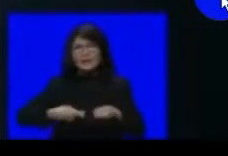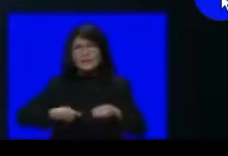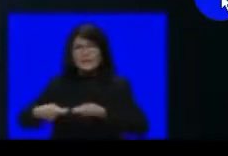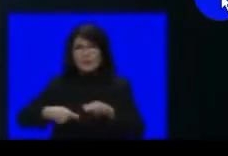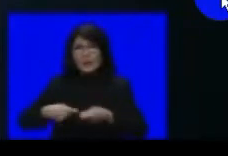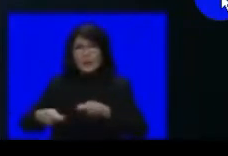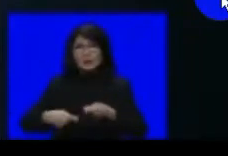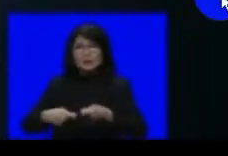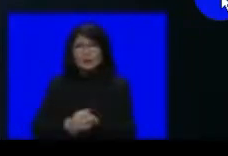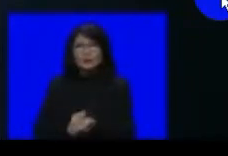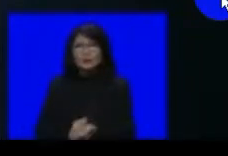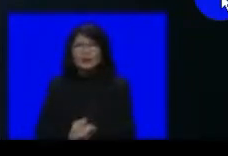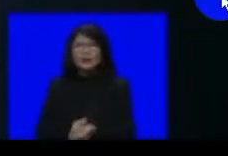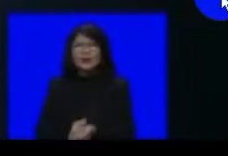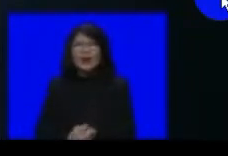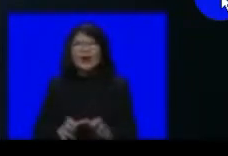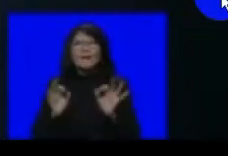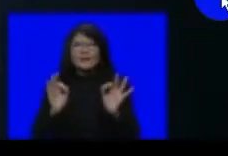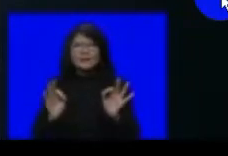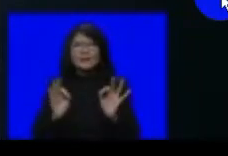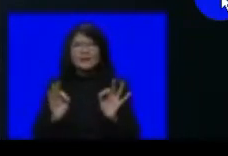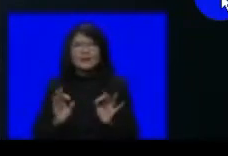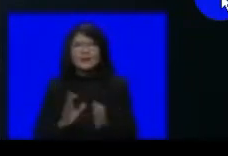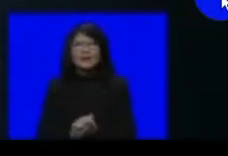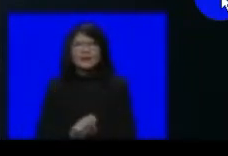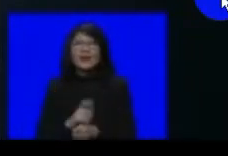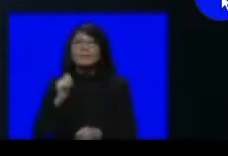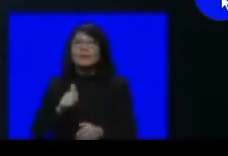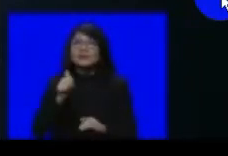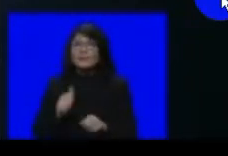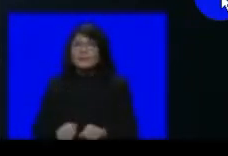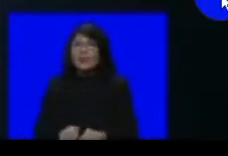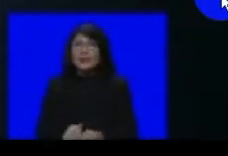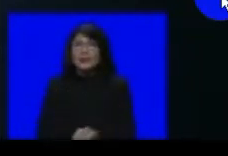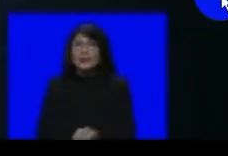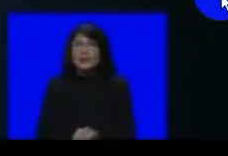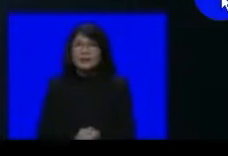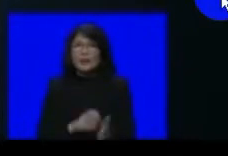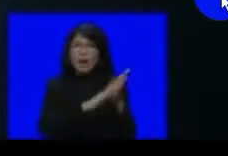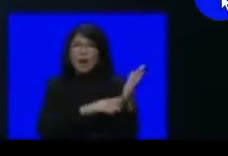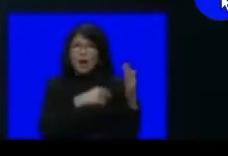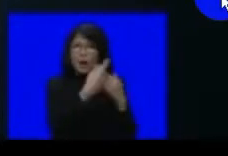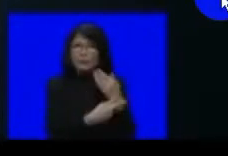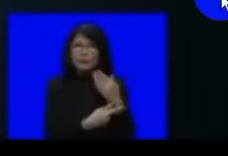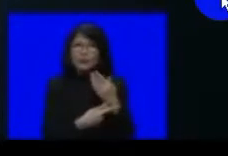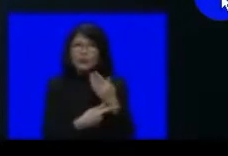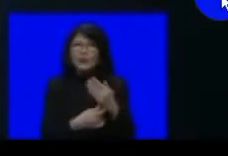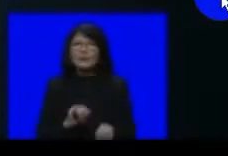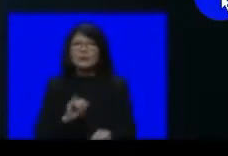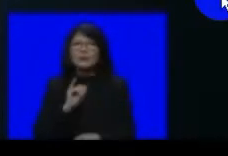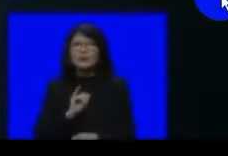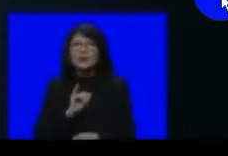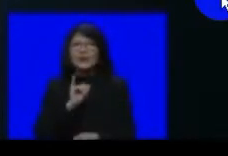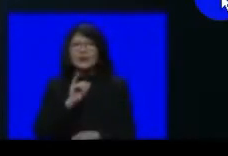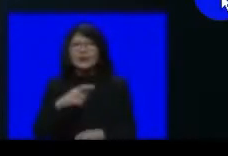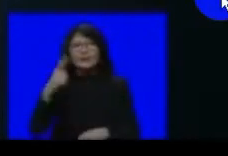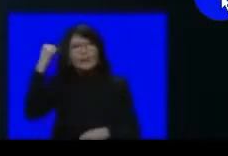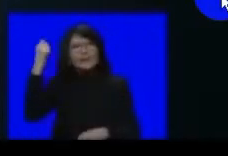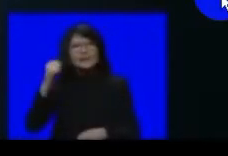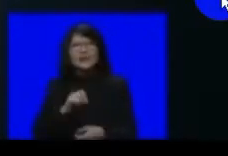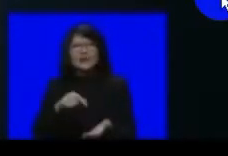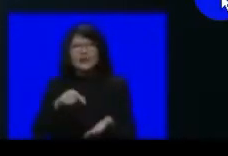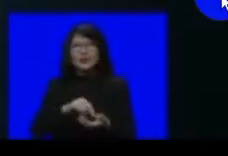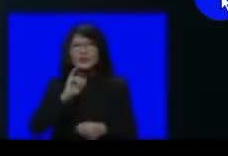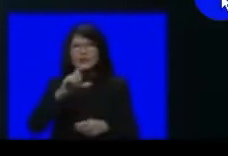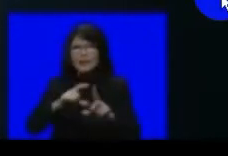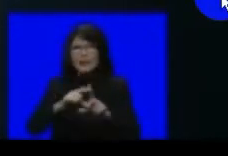satuan pendidikan atau operator sekolah dapat menggunakan akun belajar.id atau